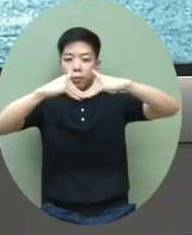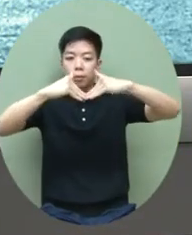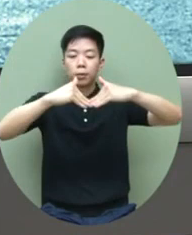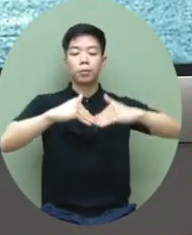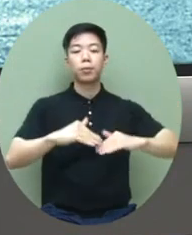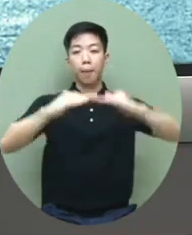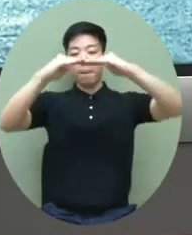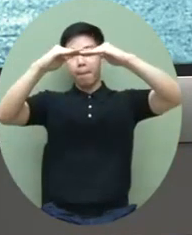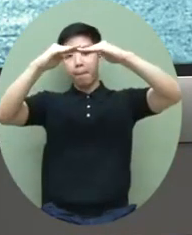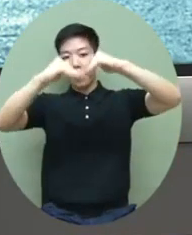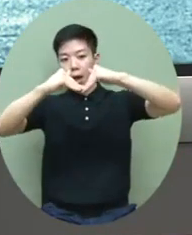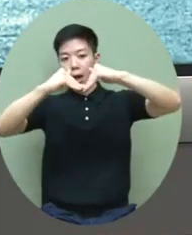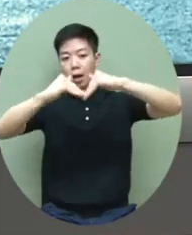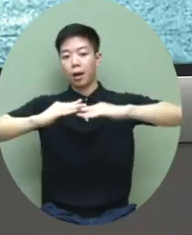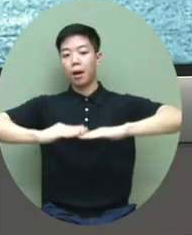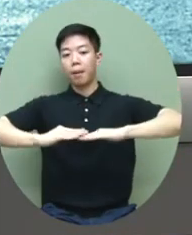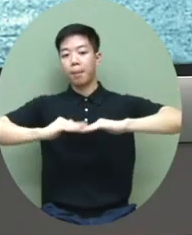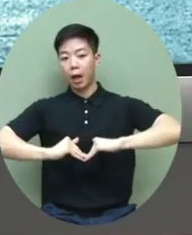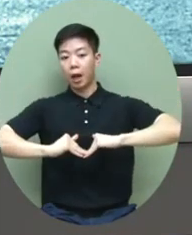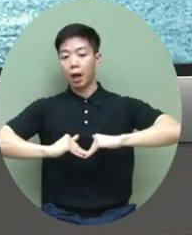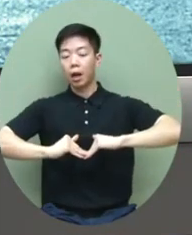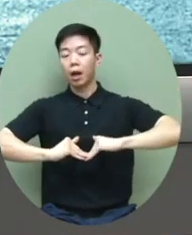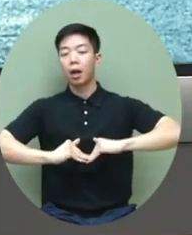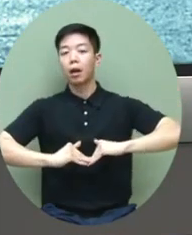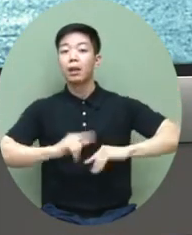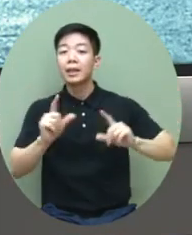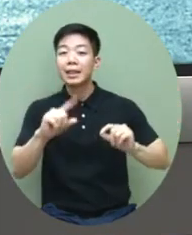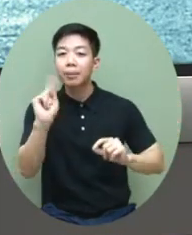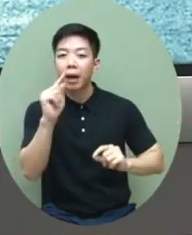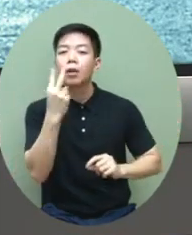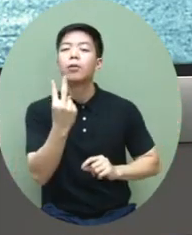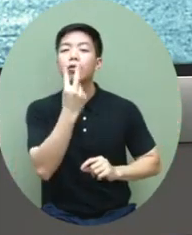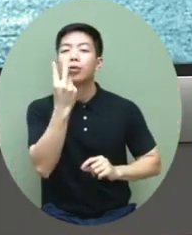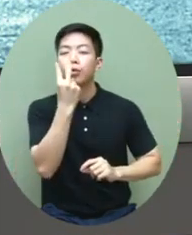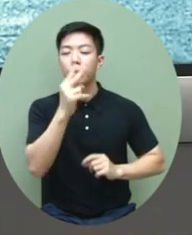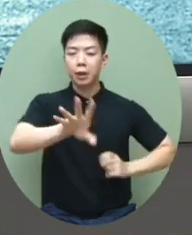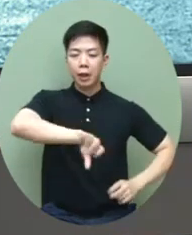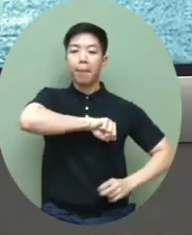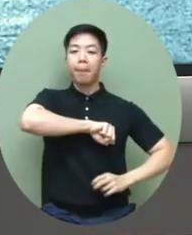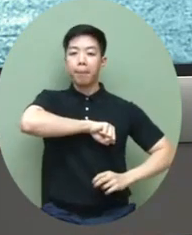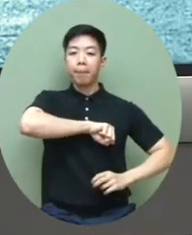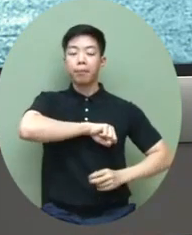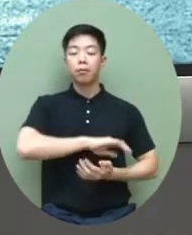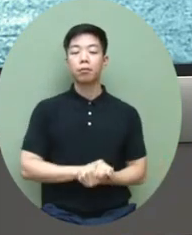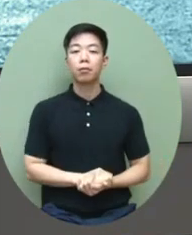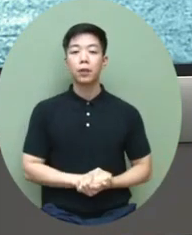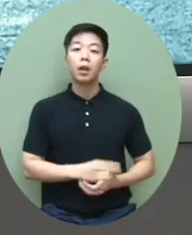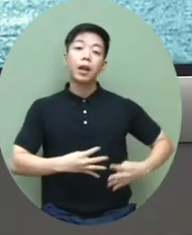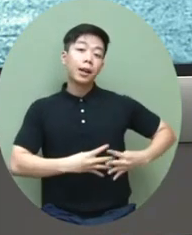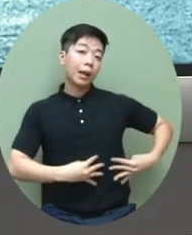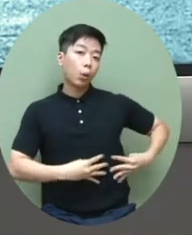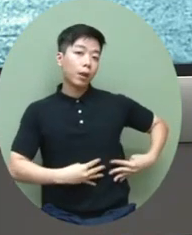果窄咗，咁你咪要好用力吸氣咧，咁你身體嘅肌肉就會一路咁樣，即係肌嗰、那個肋骨肌肉就係幫助我哋唞氣噶